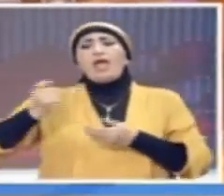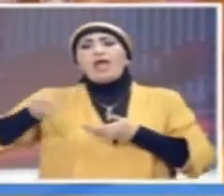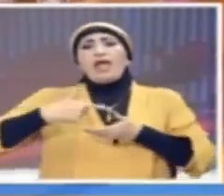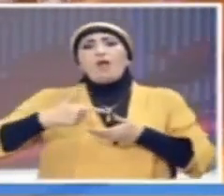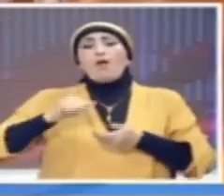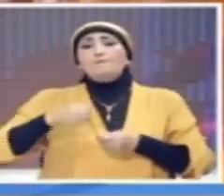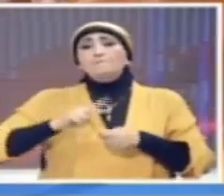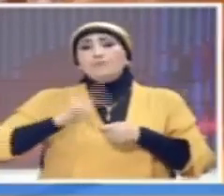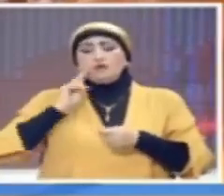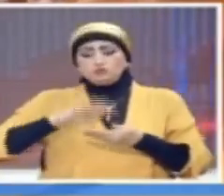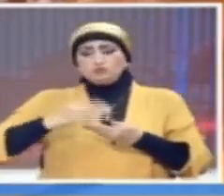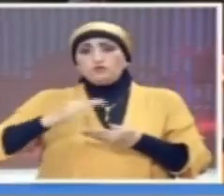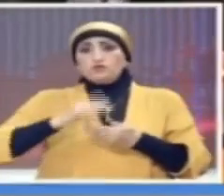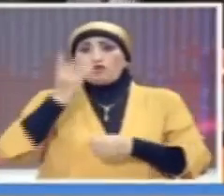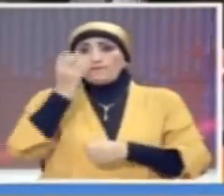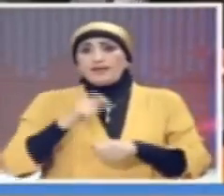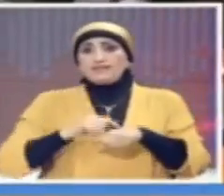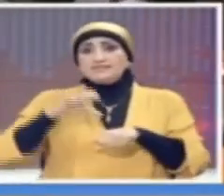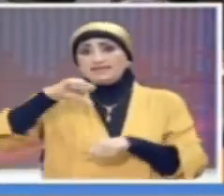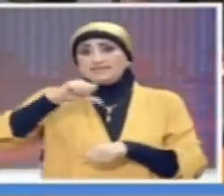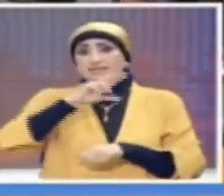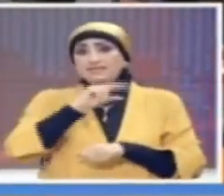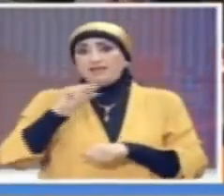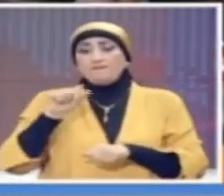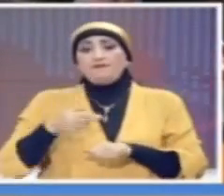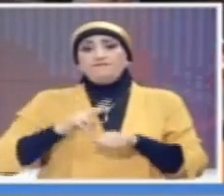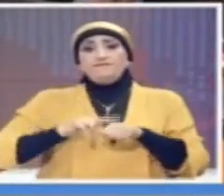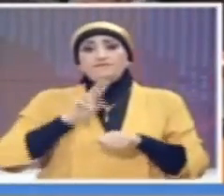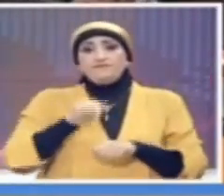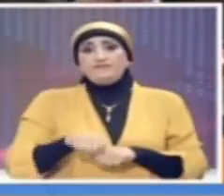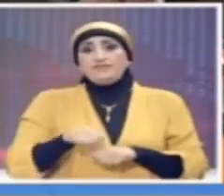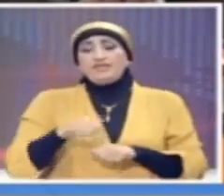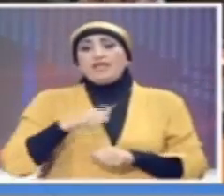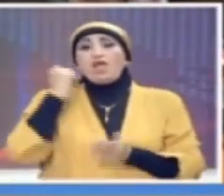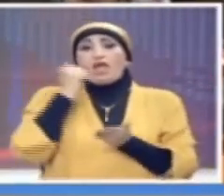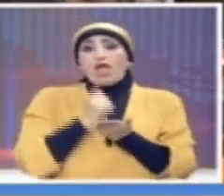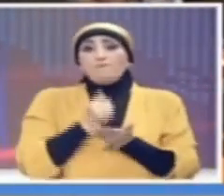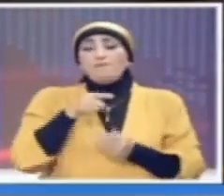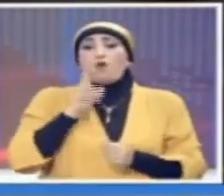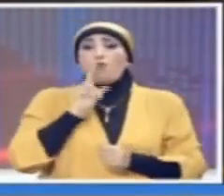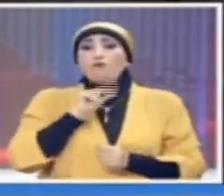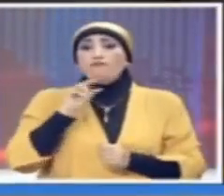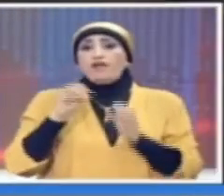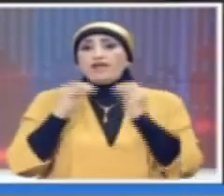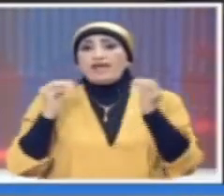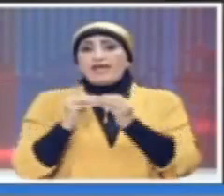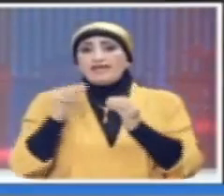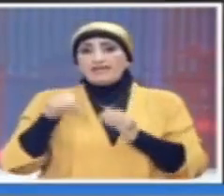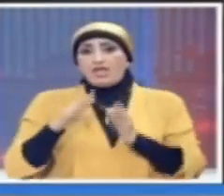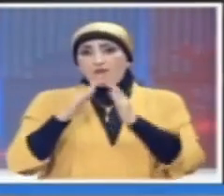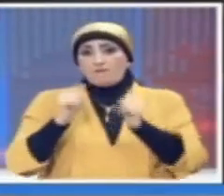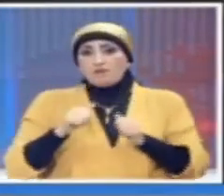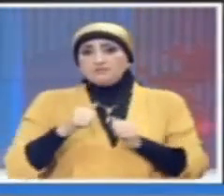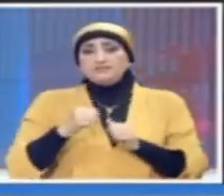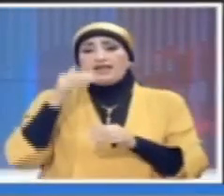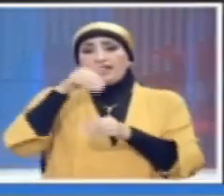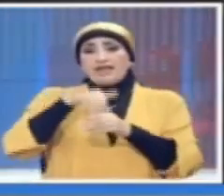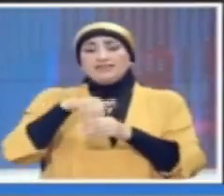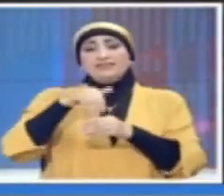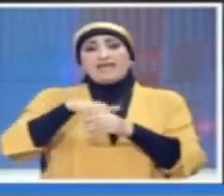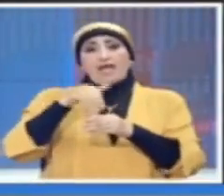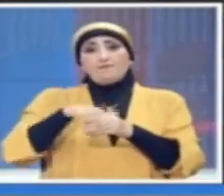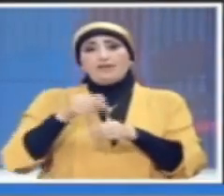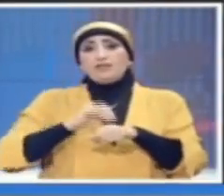9 من مساء اليوم بالتوقيت المحلي للبلد محل الاعتماد، وذلك وفقا لقرار الهيئة الوطنية